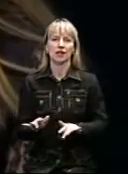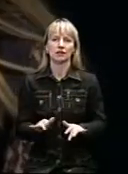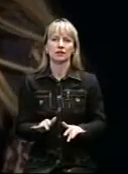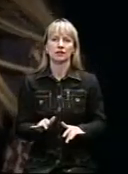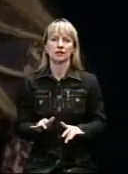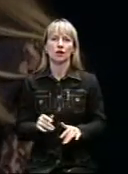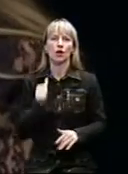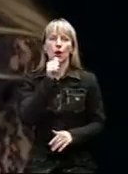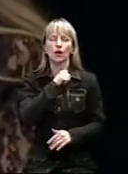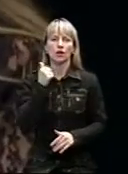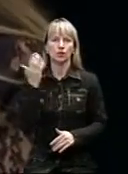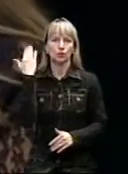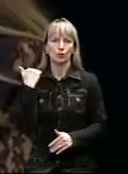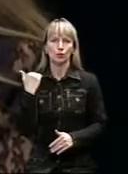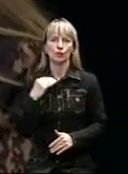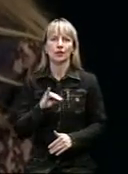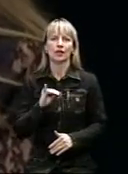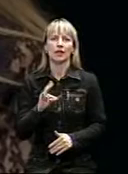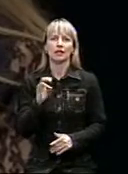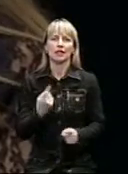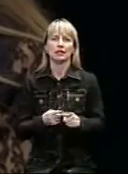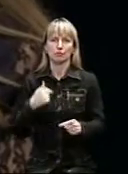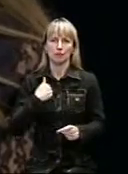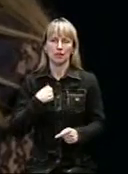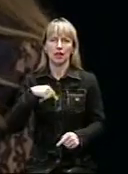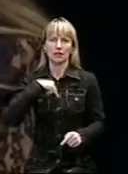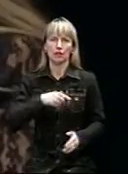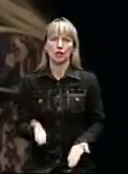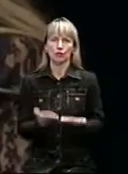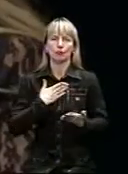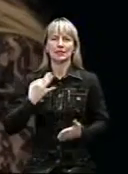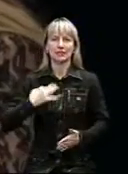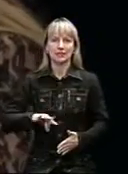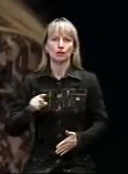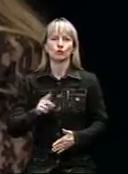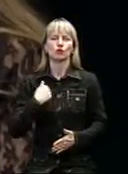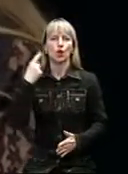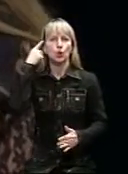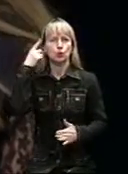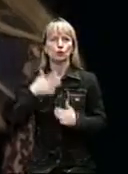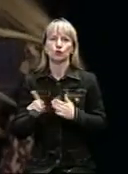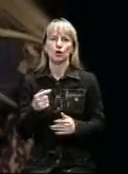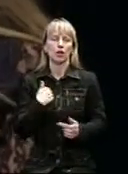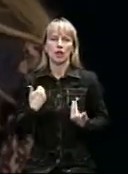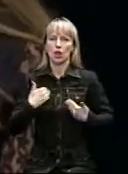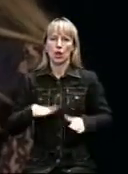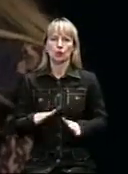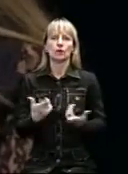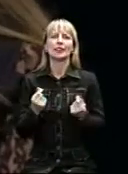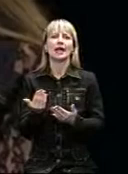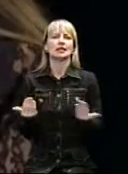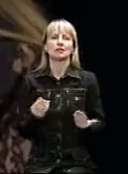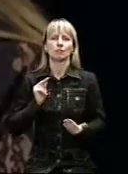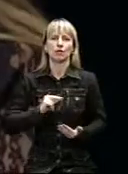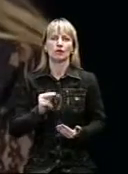діяльність, рік тому. І на це мене надихнув мій син. Тому що я розуміла, що я не хочу десь працювати